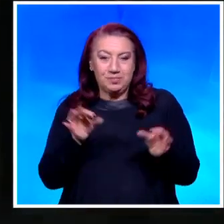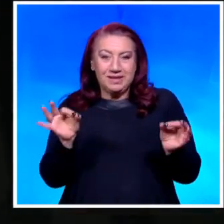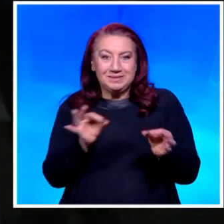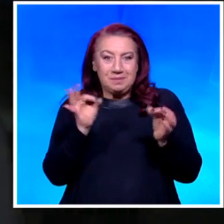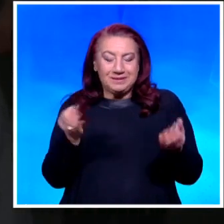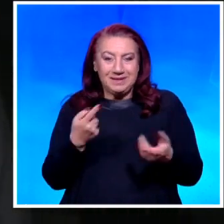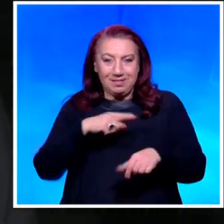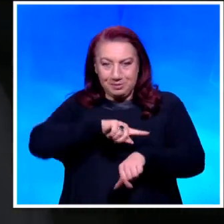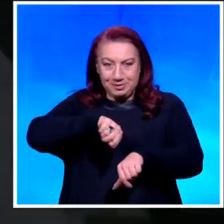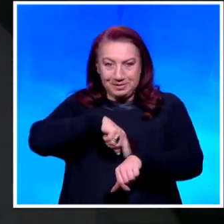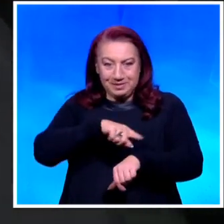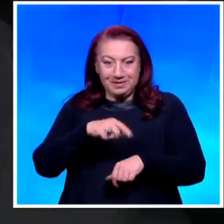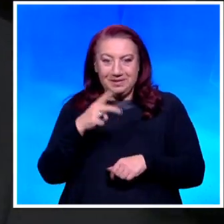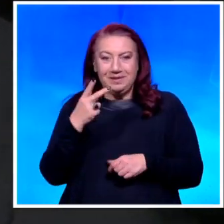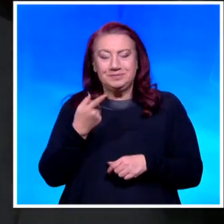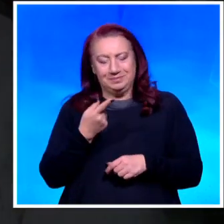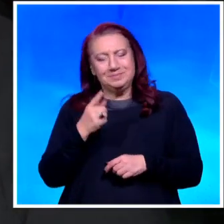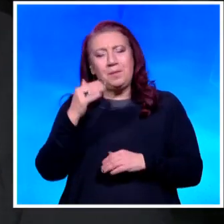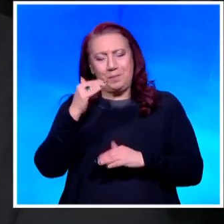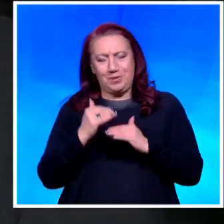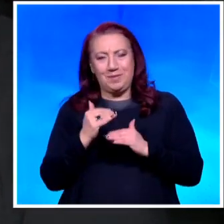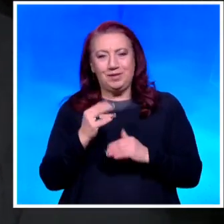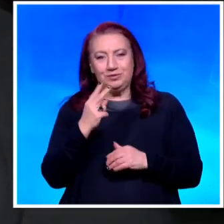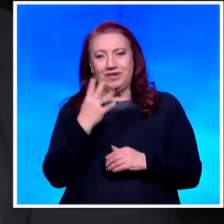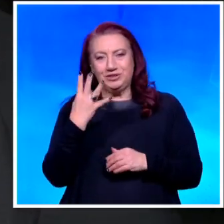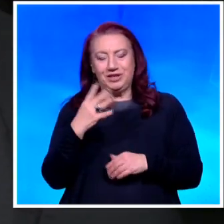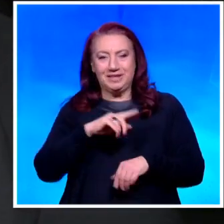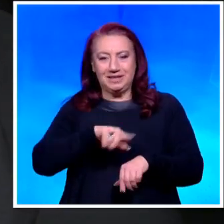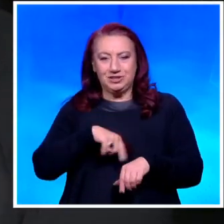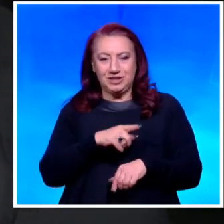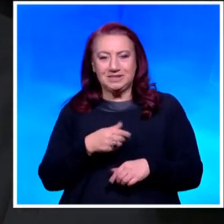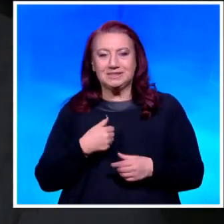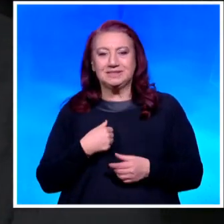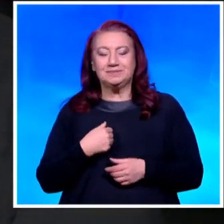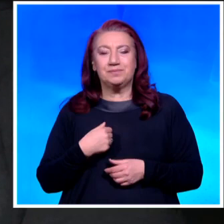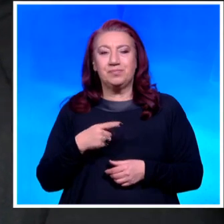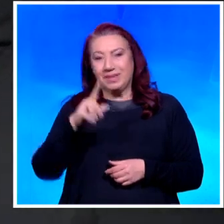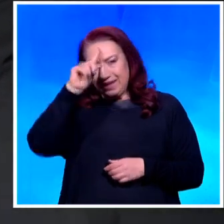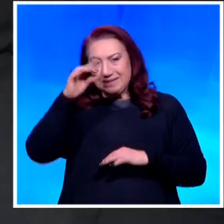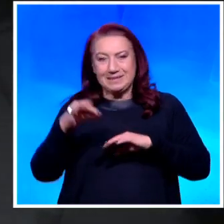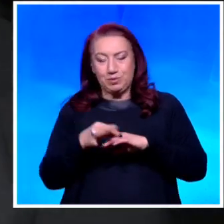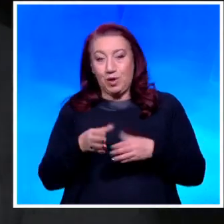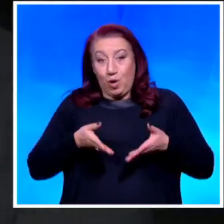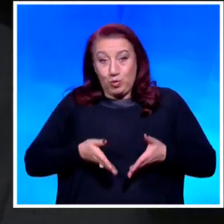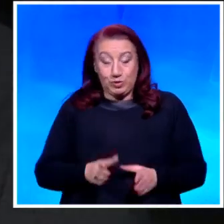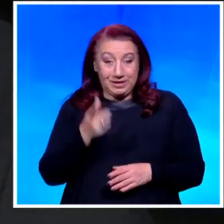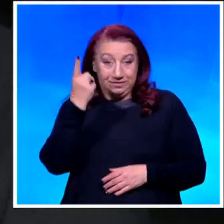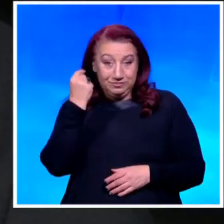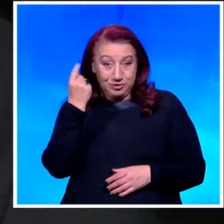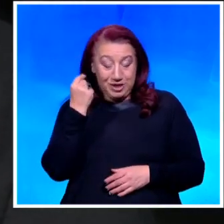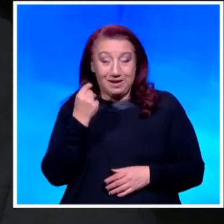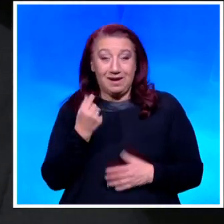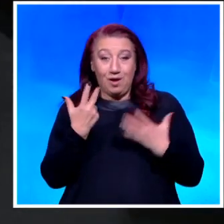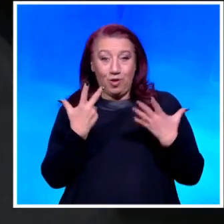принцип по-малко са от 24 часа. Жена ми роди вчера в 8 без 10 и малко